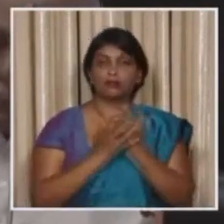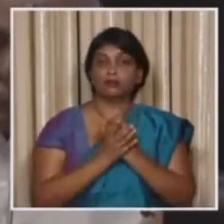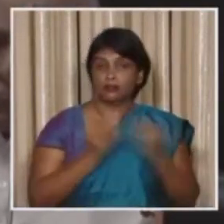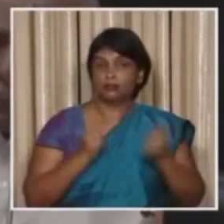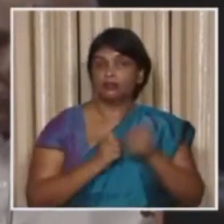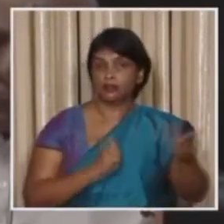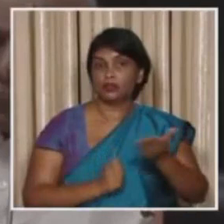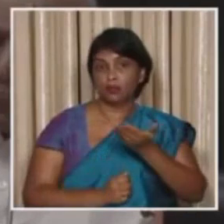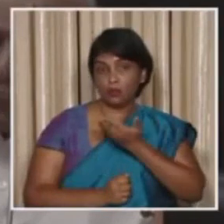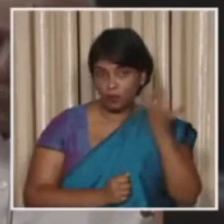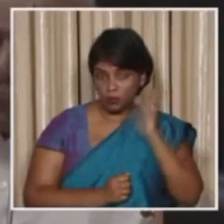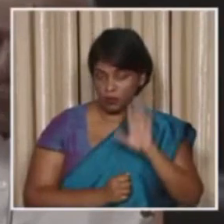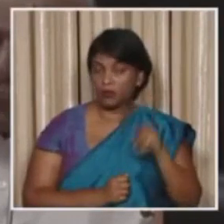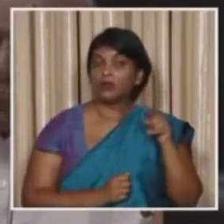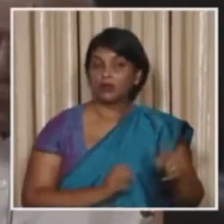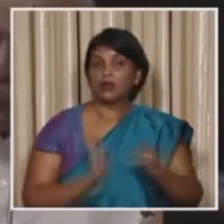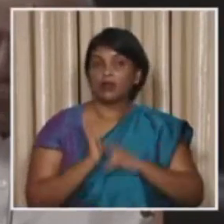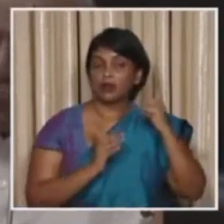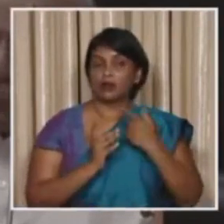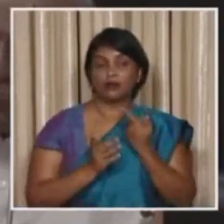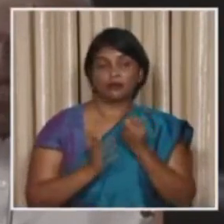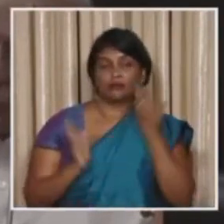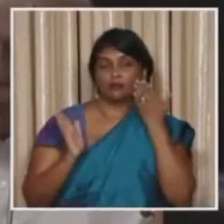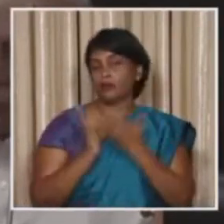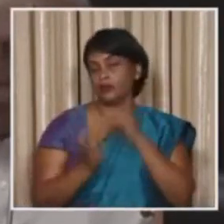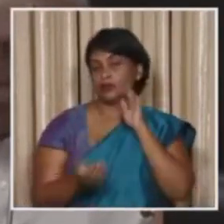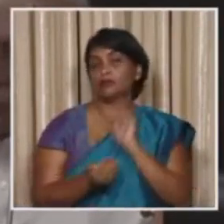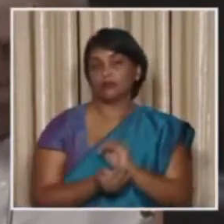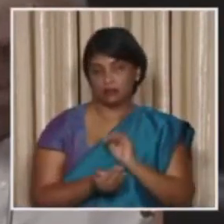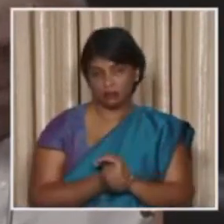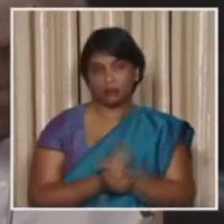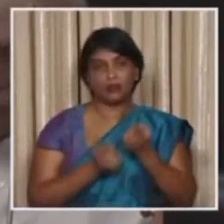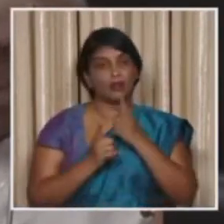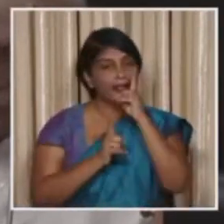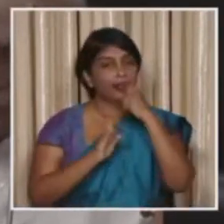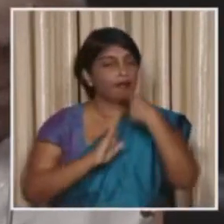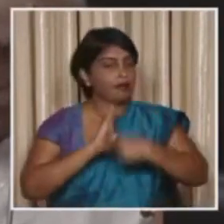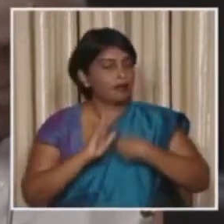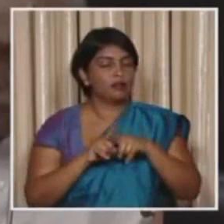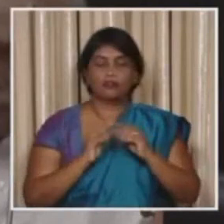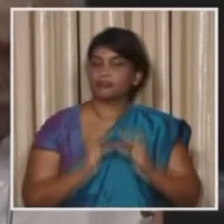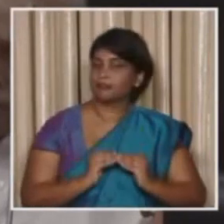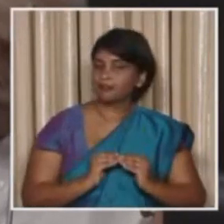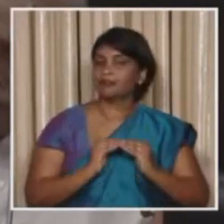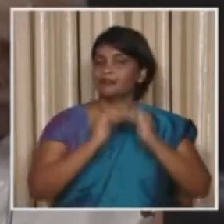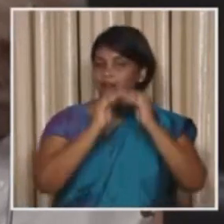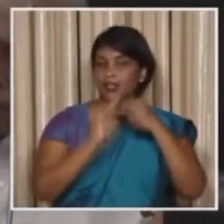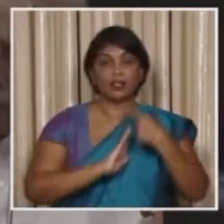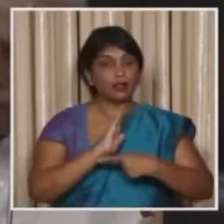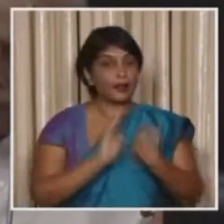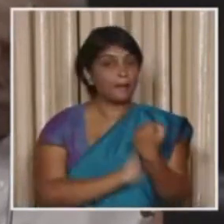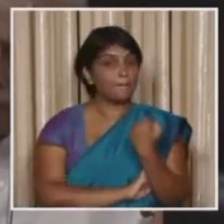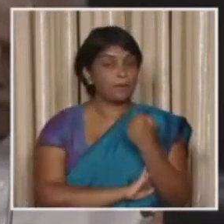එළඹීමට හැකියාව ලැබේ නම් ජාතික අනන්‍යතාවය ආරක්ෂා කරගෙන එකම ජාතියක් ලෙස නැගී සිටීමටත් රටේ